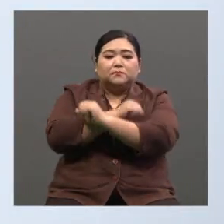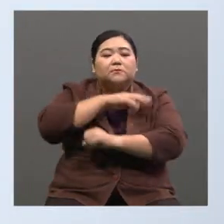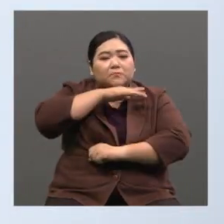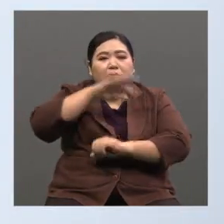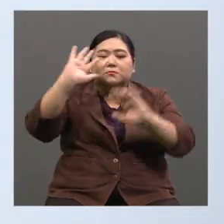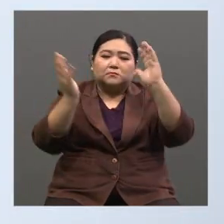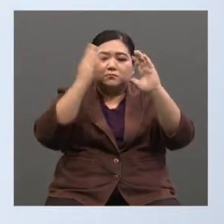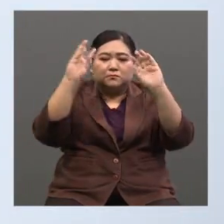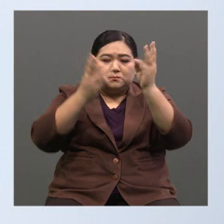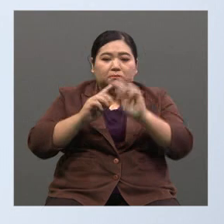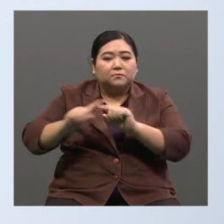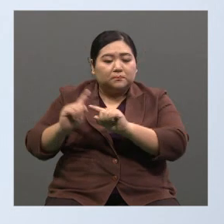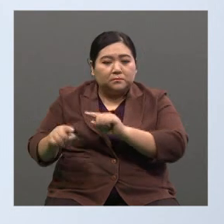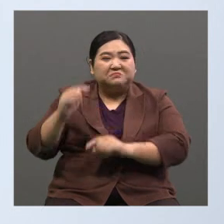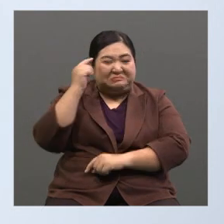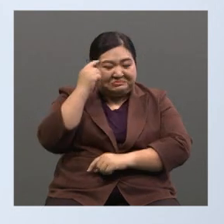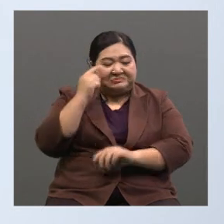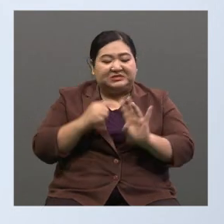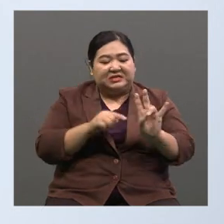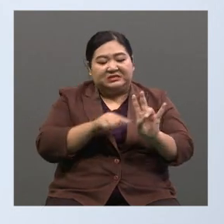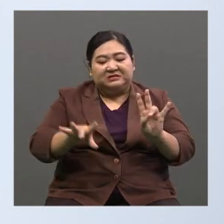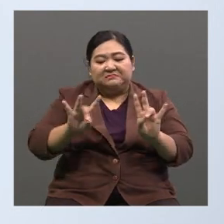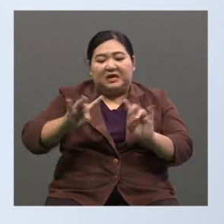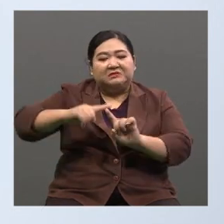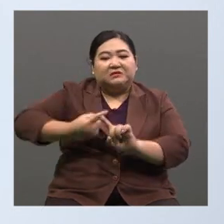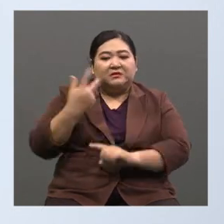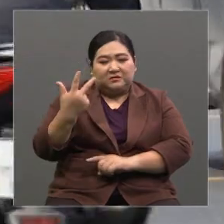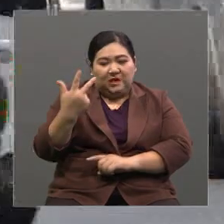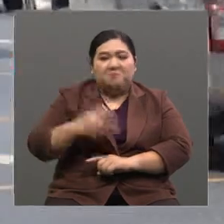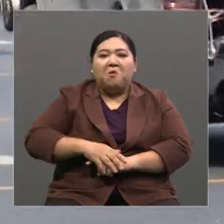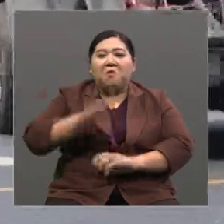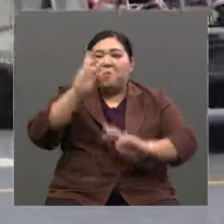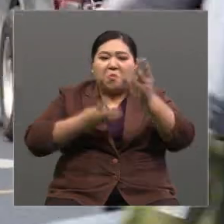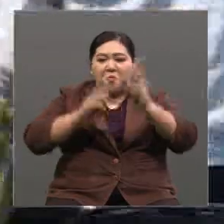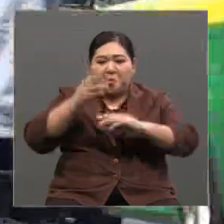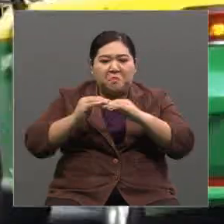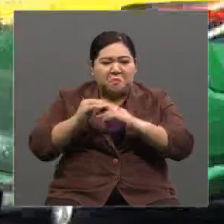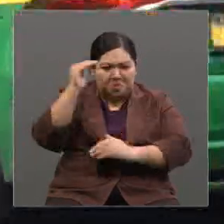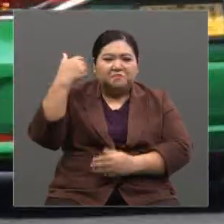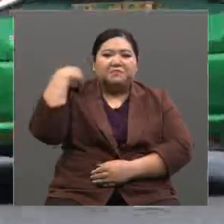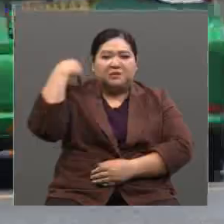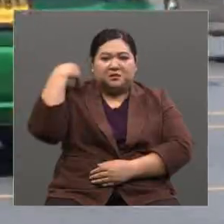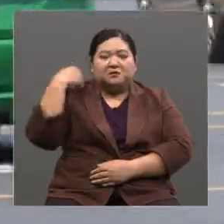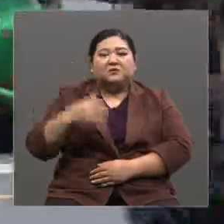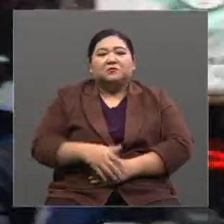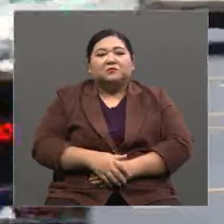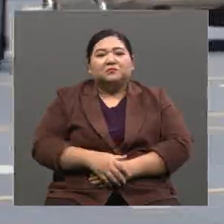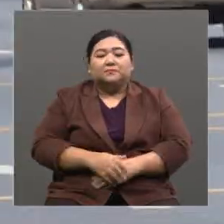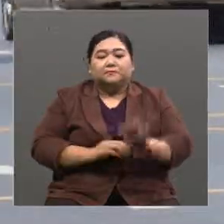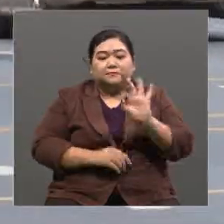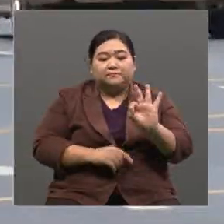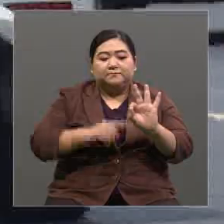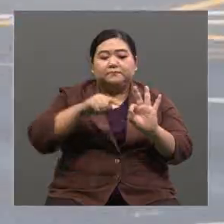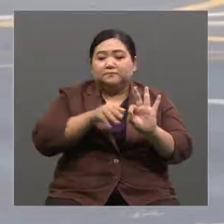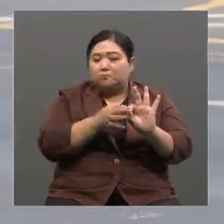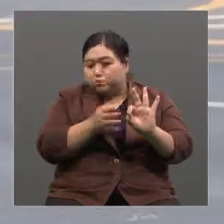ว่าช่วงวนที่ 7 ถึง 8 มีนาคมอาจมีแนวน้มฝุนละอองขึนสูงได้ในบางพื้นที่แต่ว่าตั้งแต่วนที่ 9 มีน